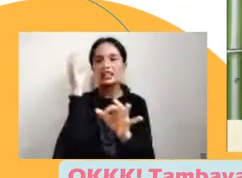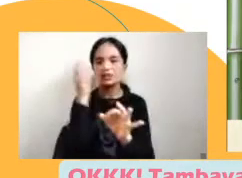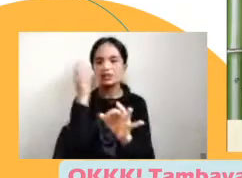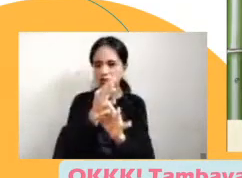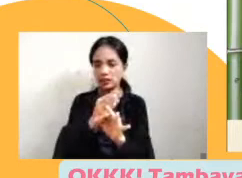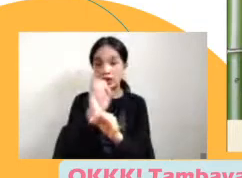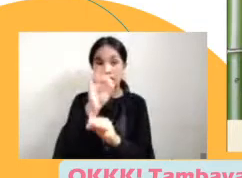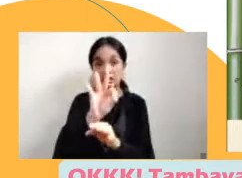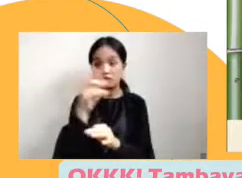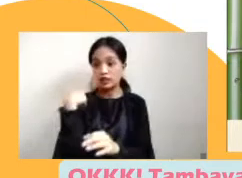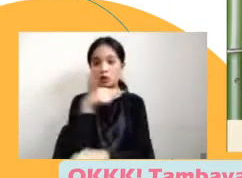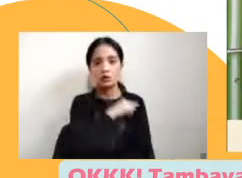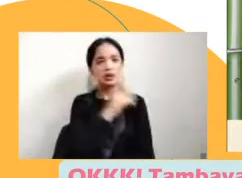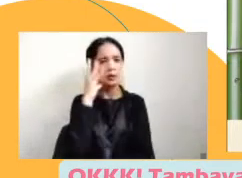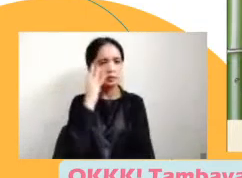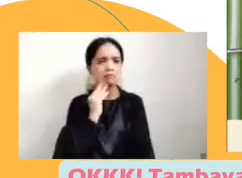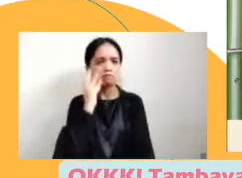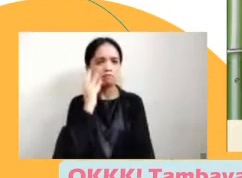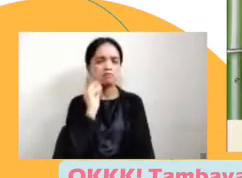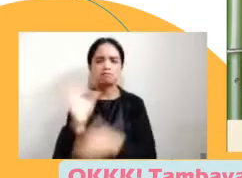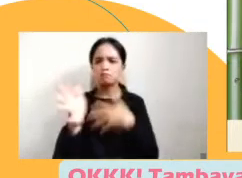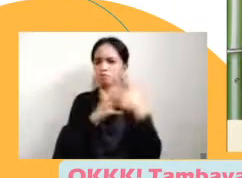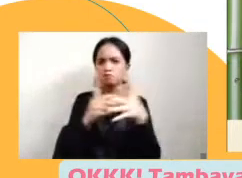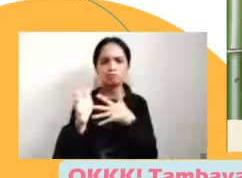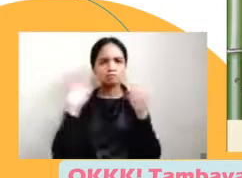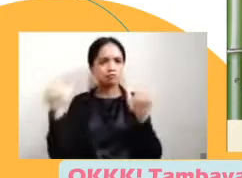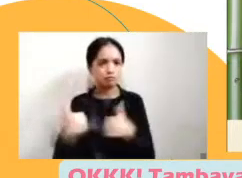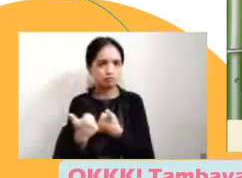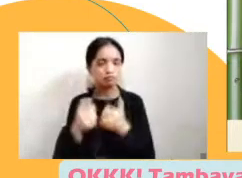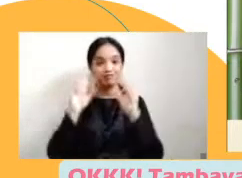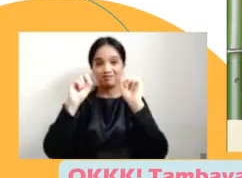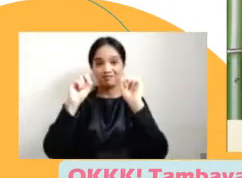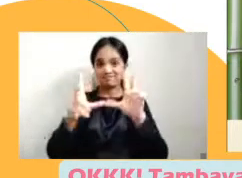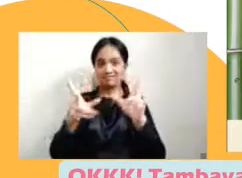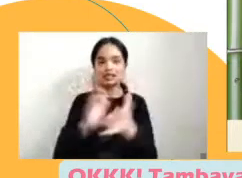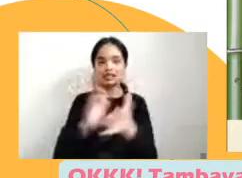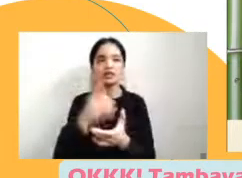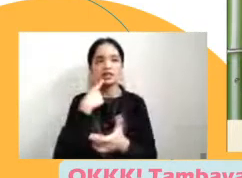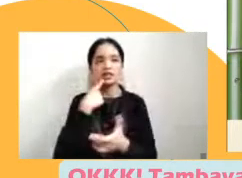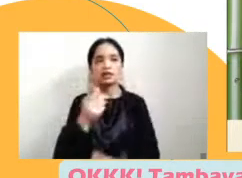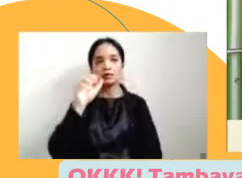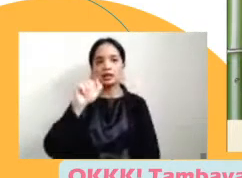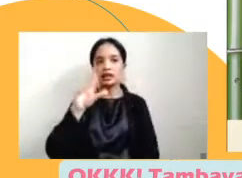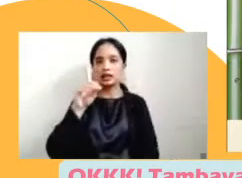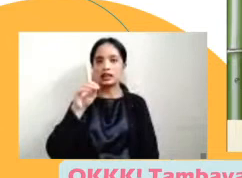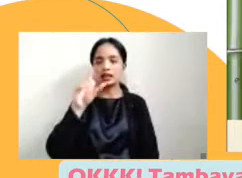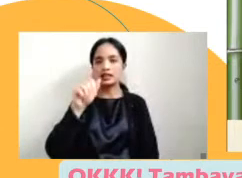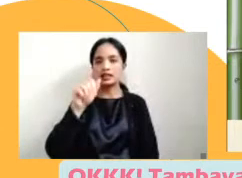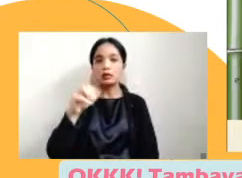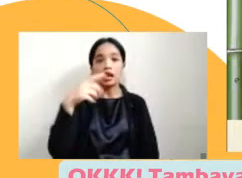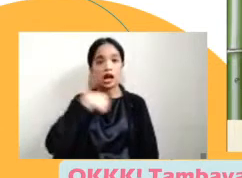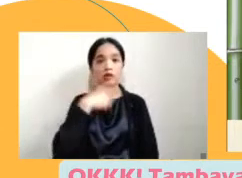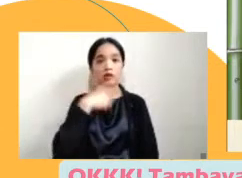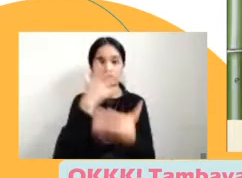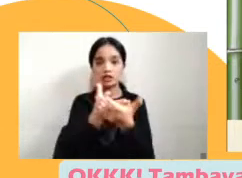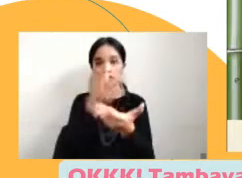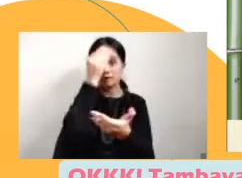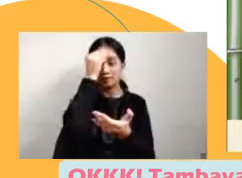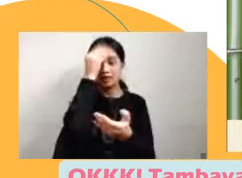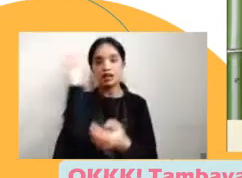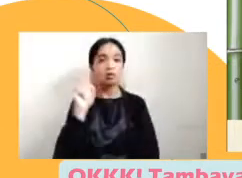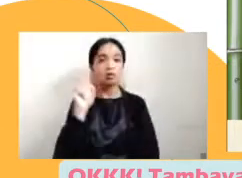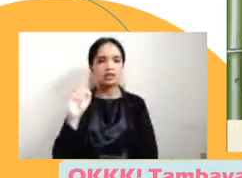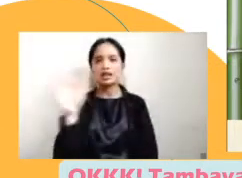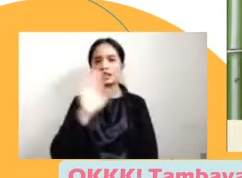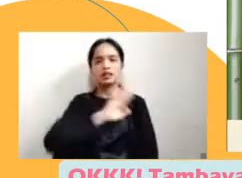ay nakakaranas ng mga pagsubok. Okay? Yan, sabi ni Adam, natutunan ko po, Ate Franz, na never give